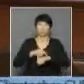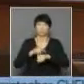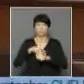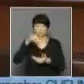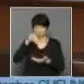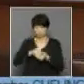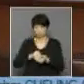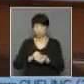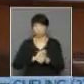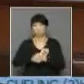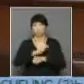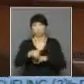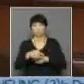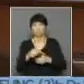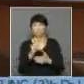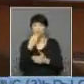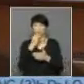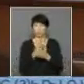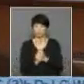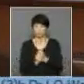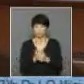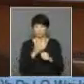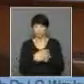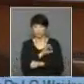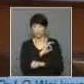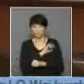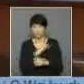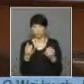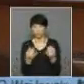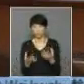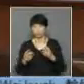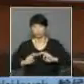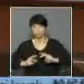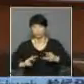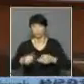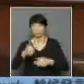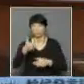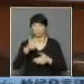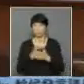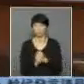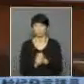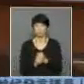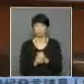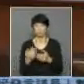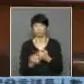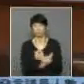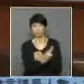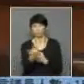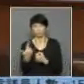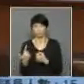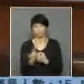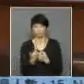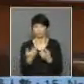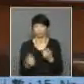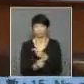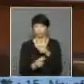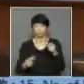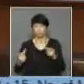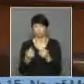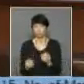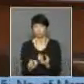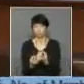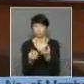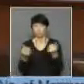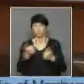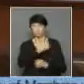席，社會能否繁榮穩定地發展，能否百業興旺，市民可不可以安居樂